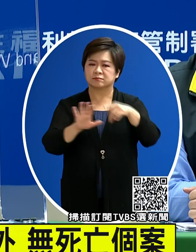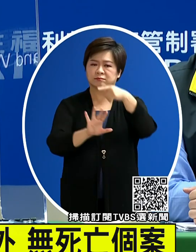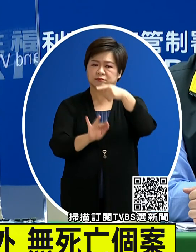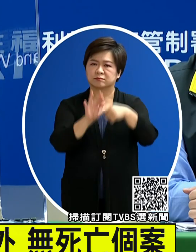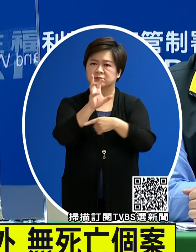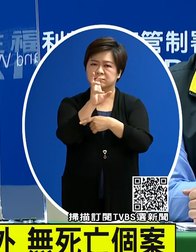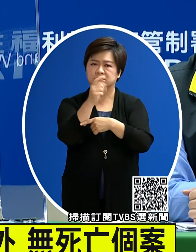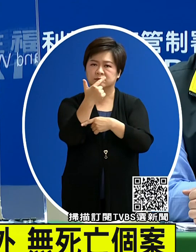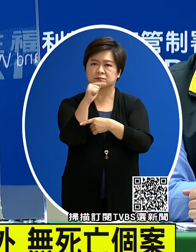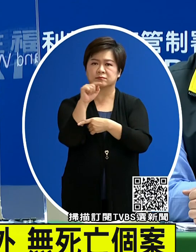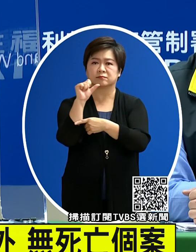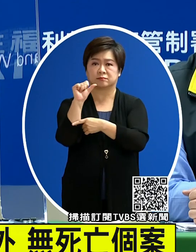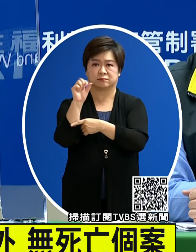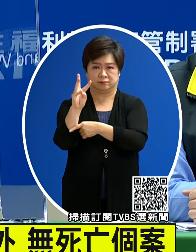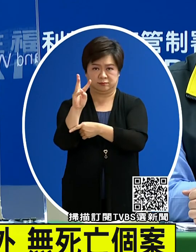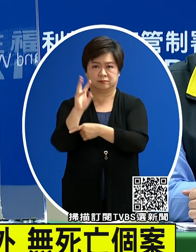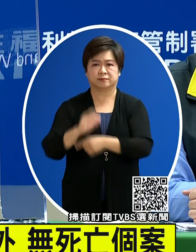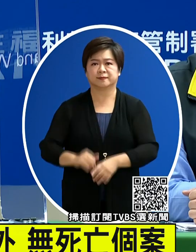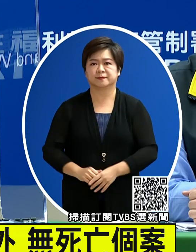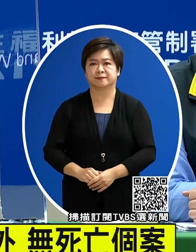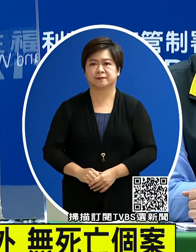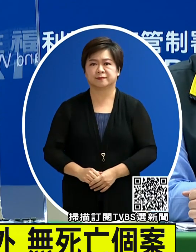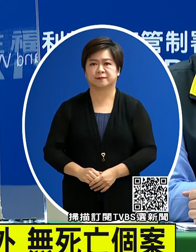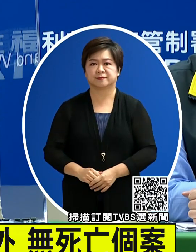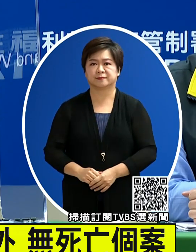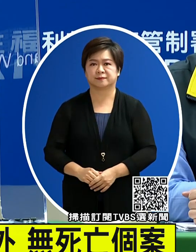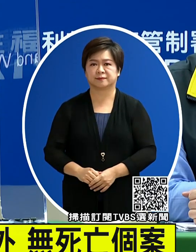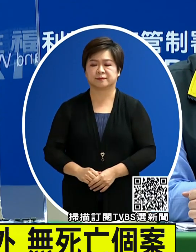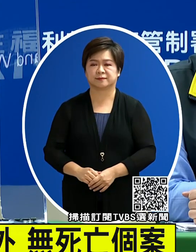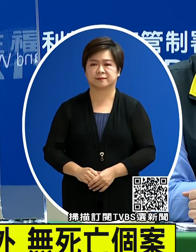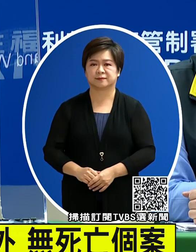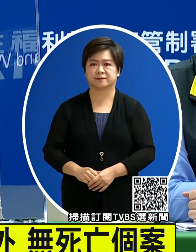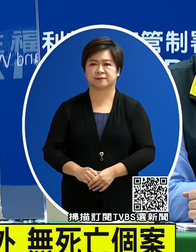86.53%， 86.53%。